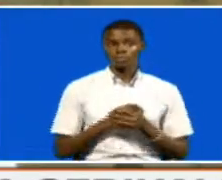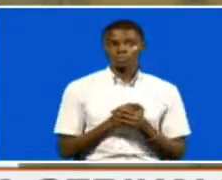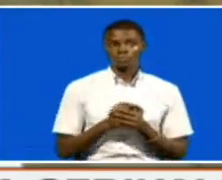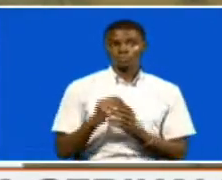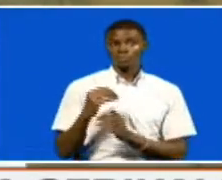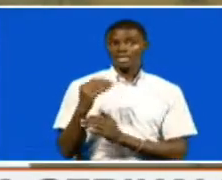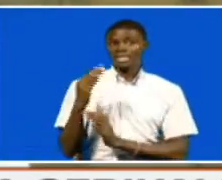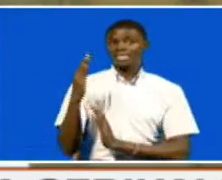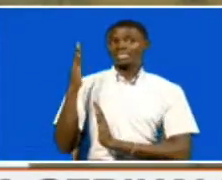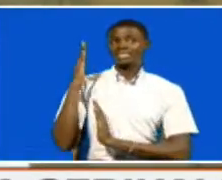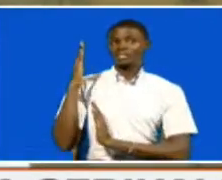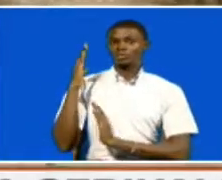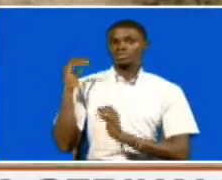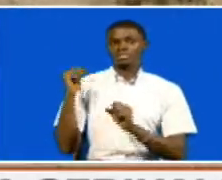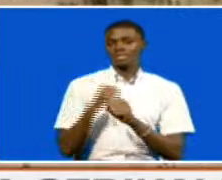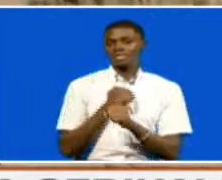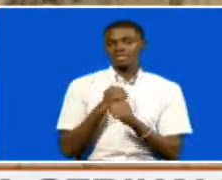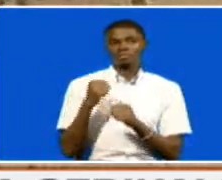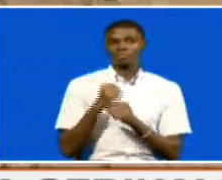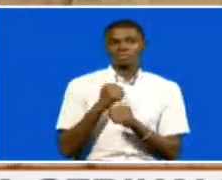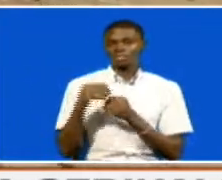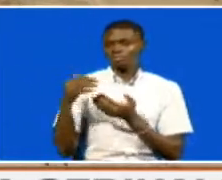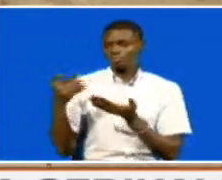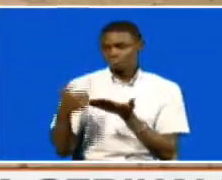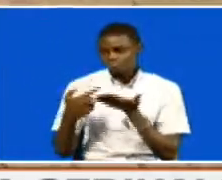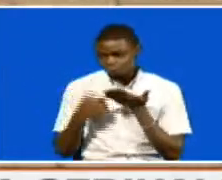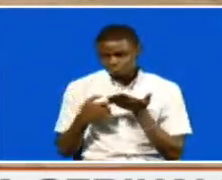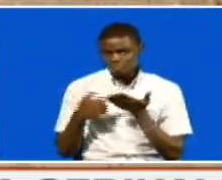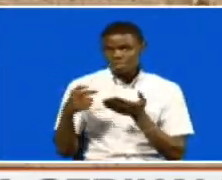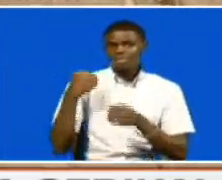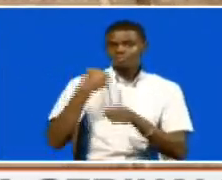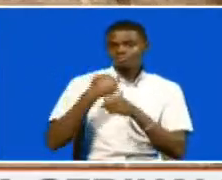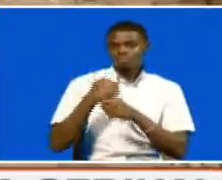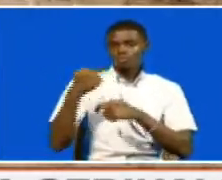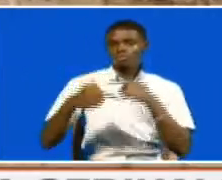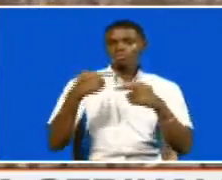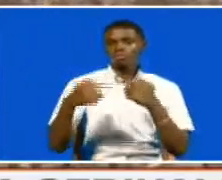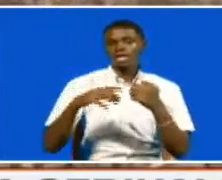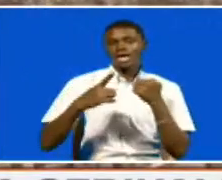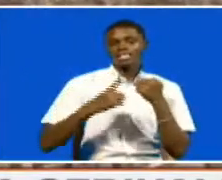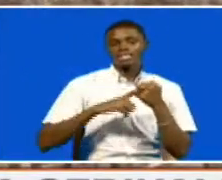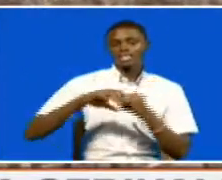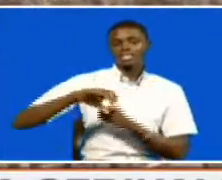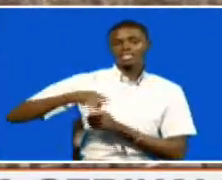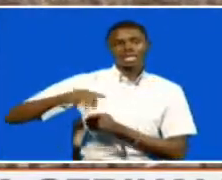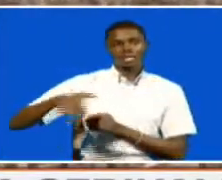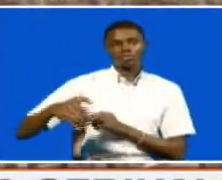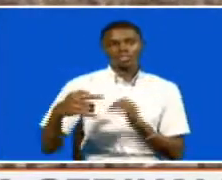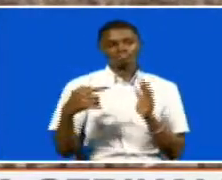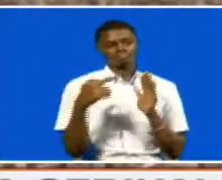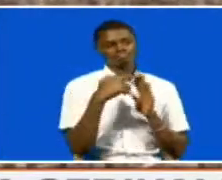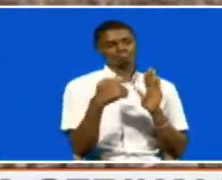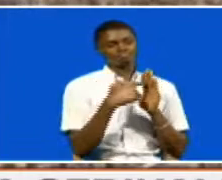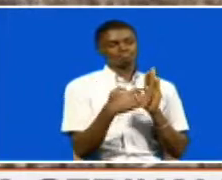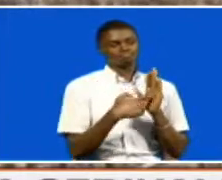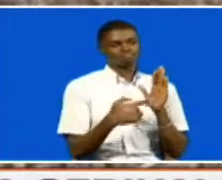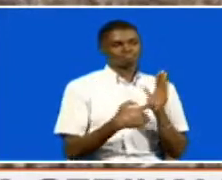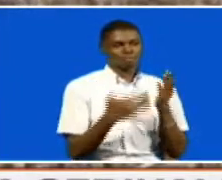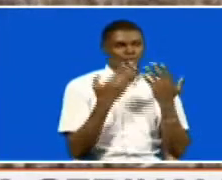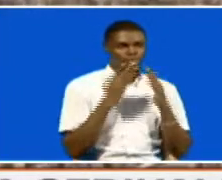security we cannot compromise. Operation hiyo inaendelea katika kaunti sita ambazo zimetajwa kuwa